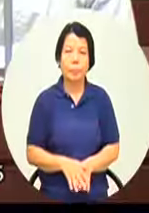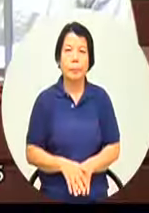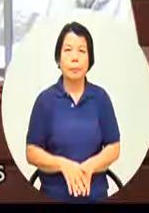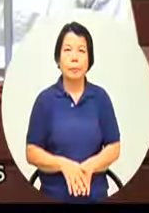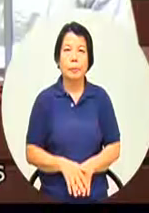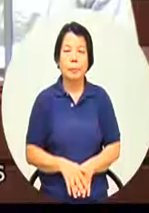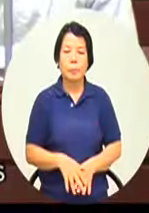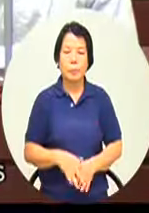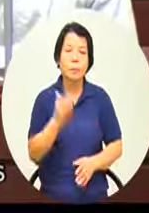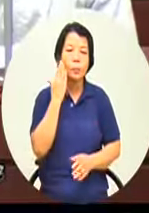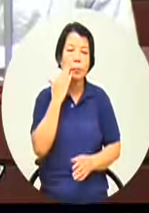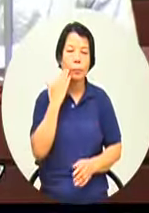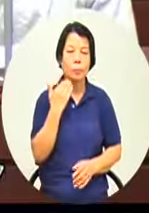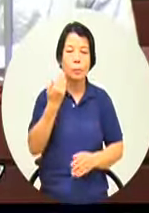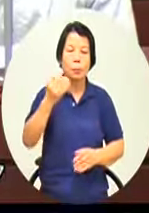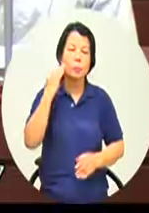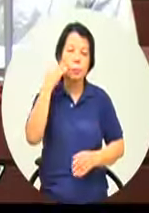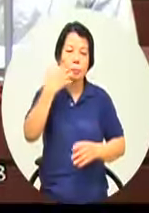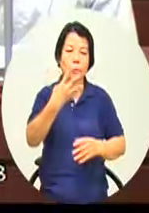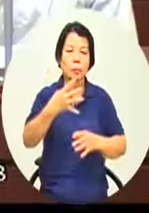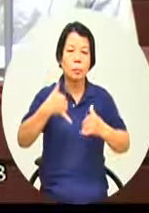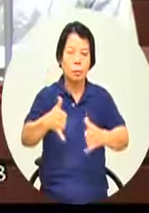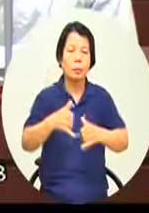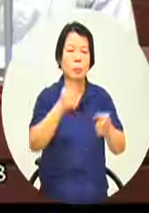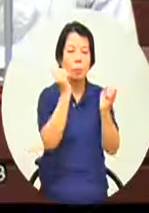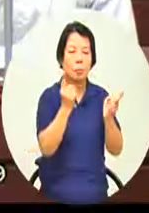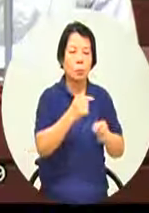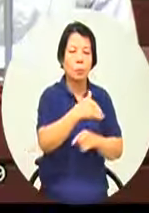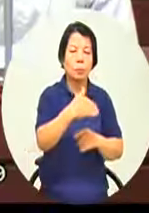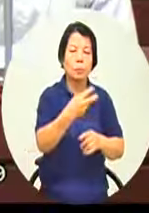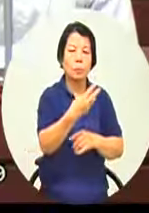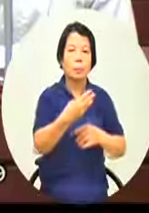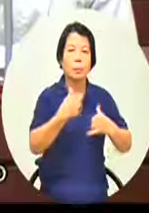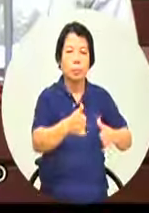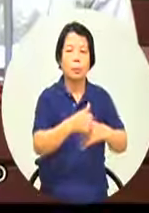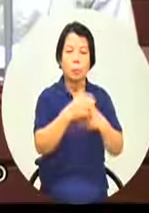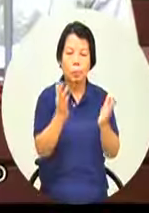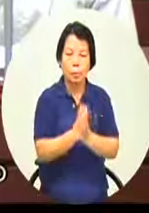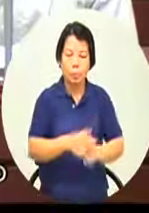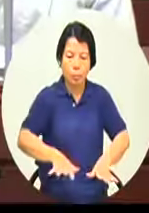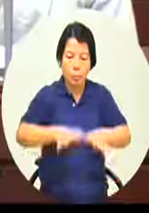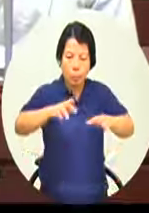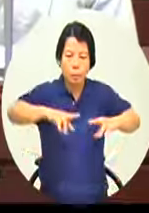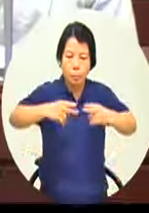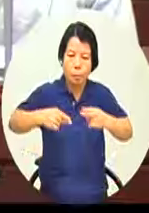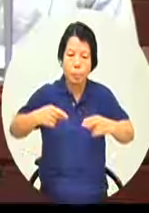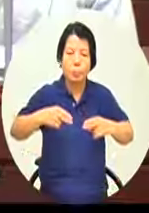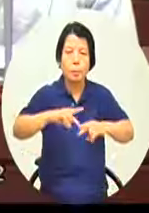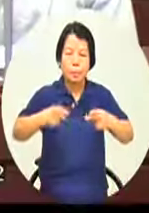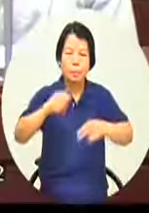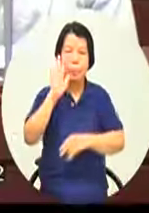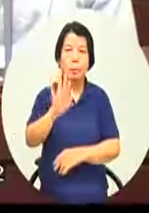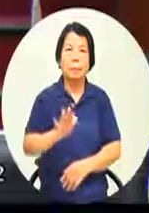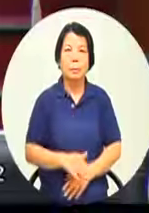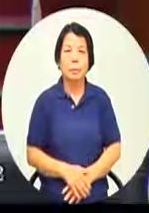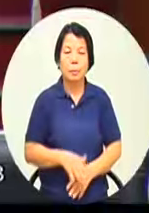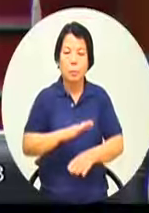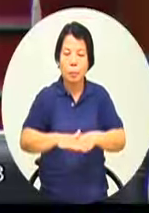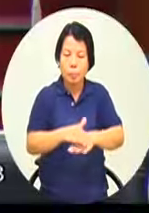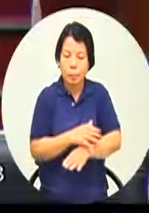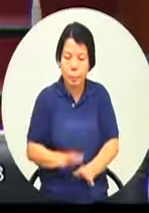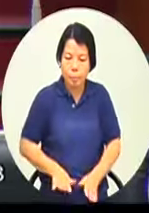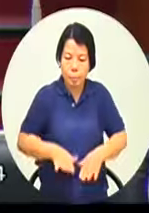个九如四路跟古山三路这个面积的淹水状况大幅度的改善。 大幅度的改善，那会不会积